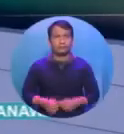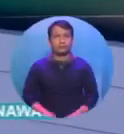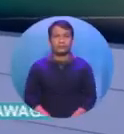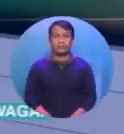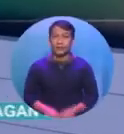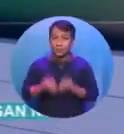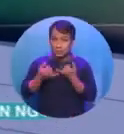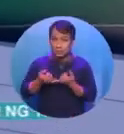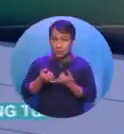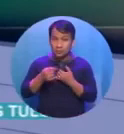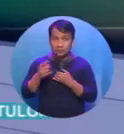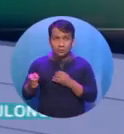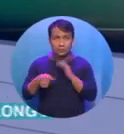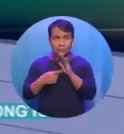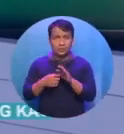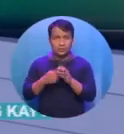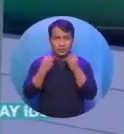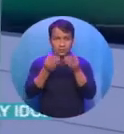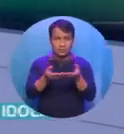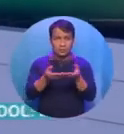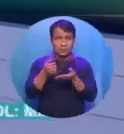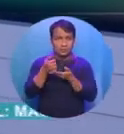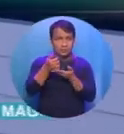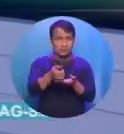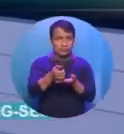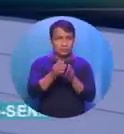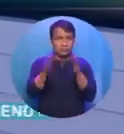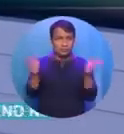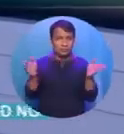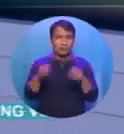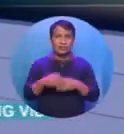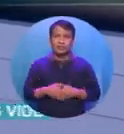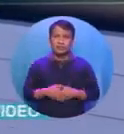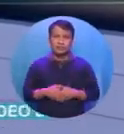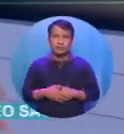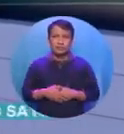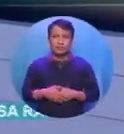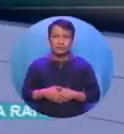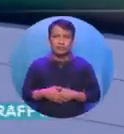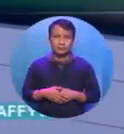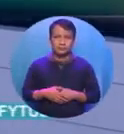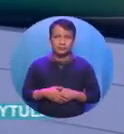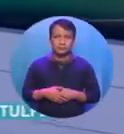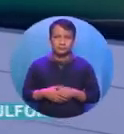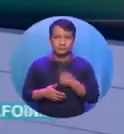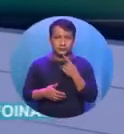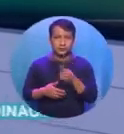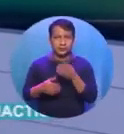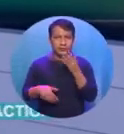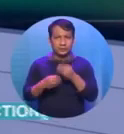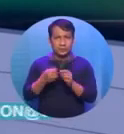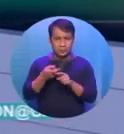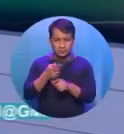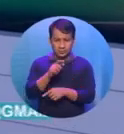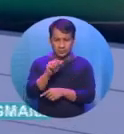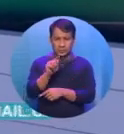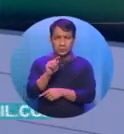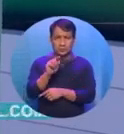in-action. Ngayon man, bigaya na ng tulong galing sa